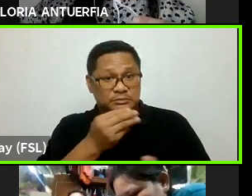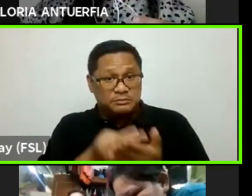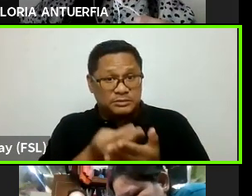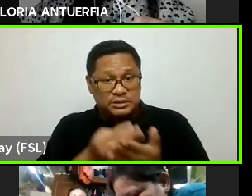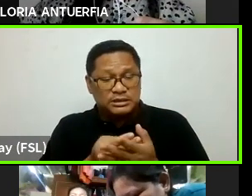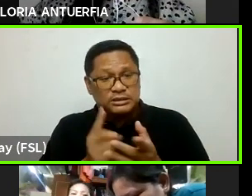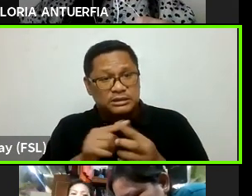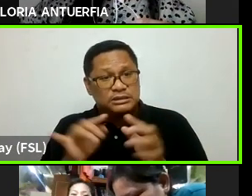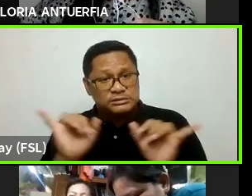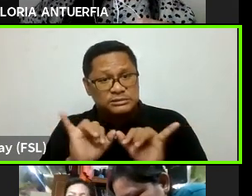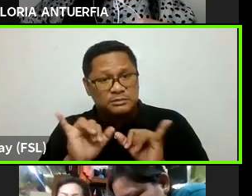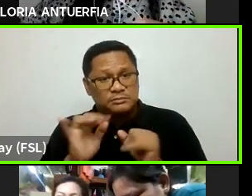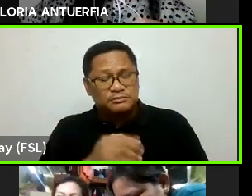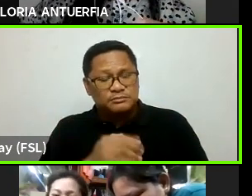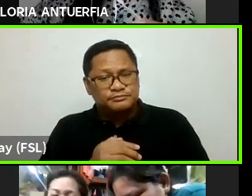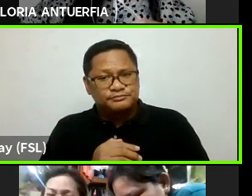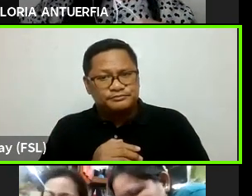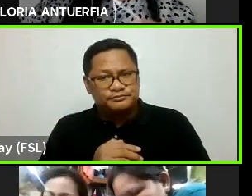to